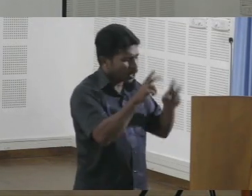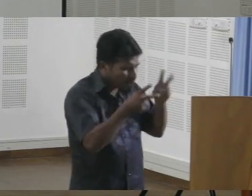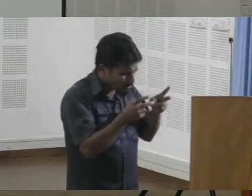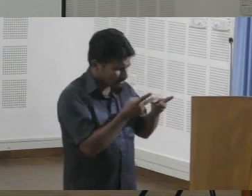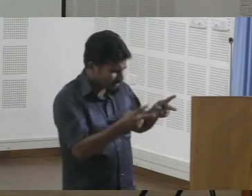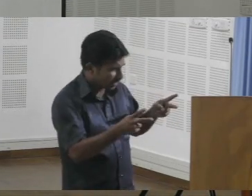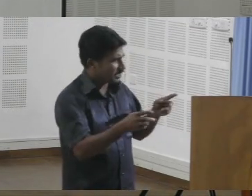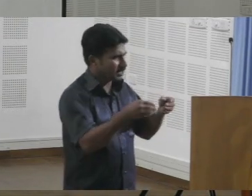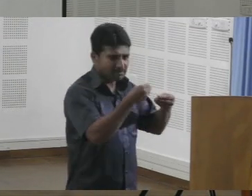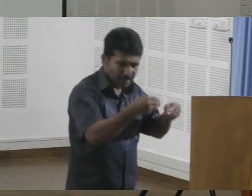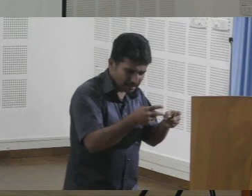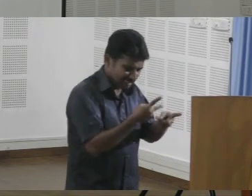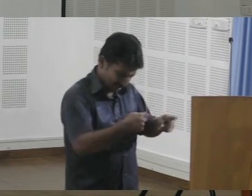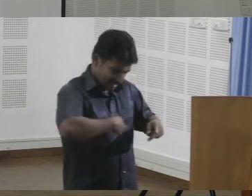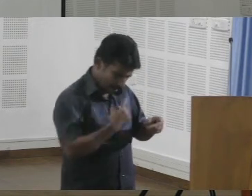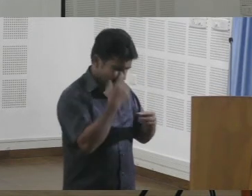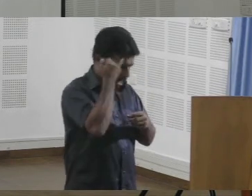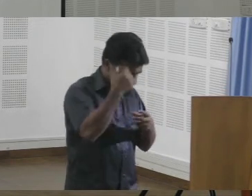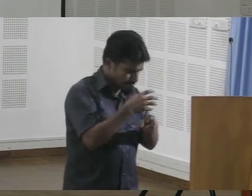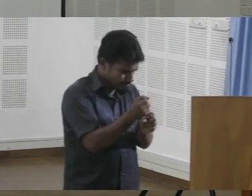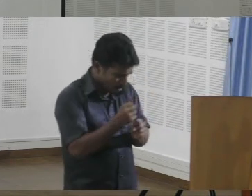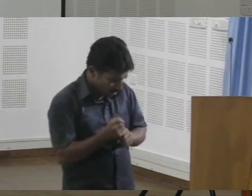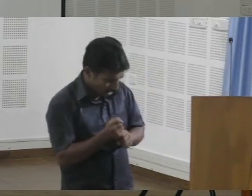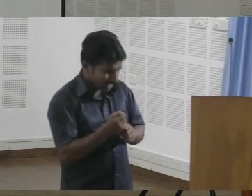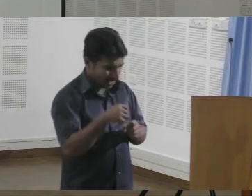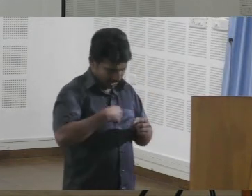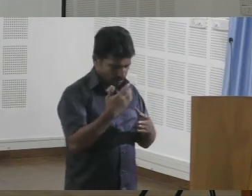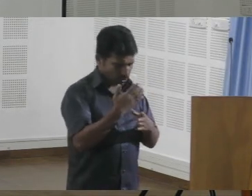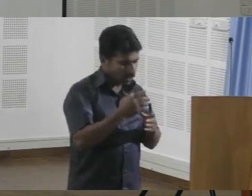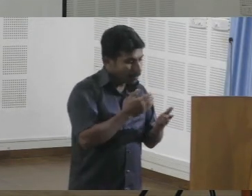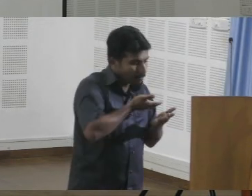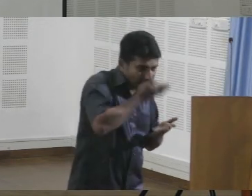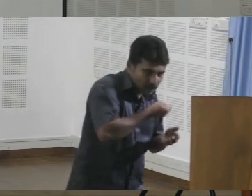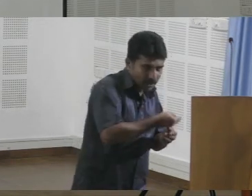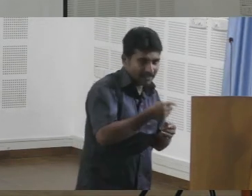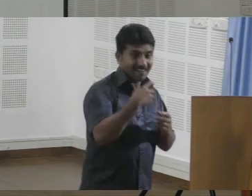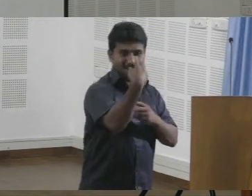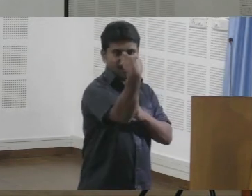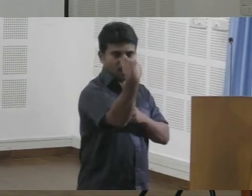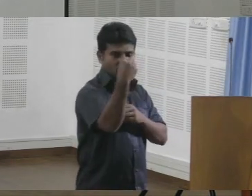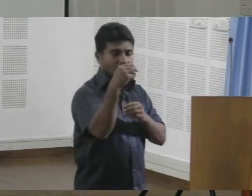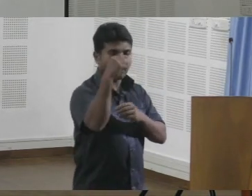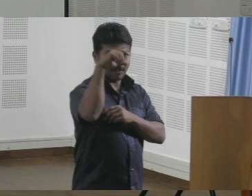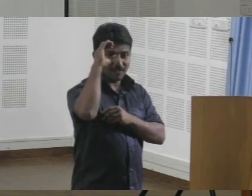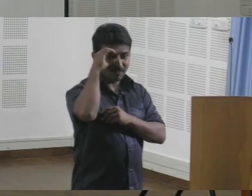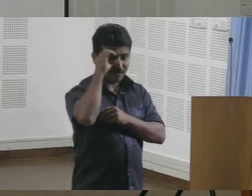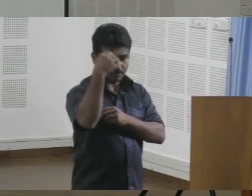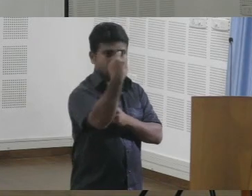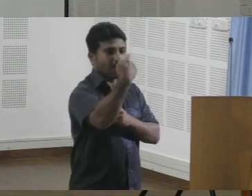ചെയ്യും, എന്നിട്ട് ഞാൻ വർക്ക് ചെയ്യും, വർക്ക് ചെയ്യുന്നതിന്റെ വീഡിയോ റെക്കോർഡ് ചെയ്യും, ആ വീഡിയോസ് തെറാപ്പിസ്റ്റിന് അയച്ചു